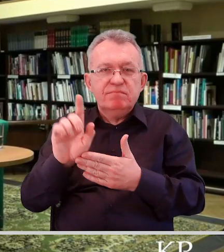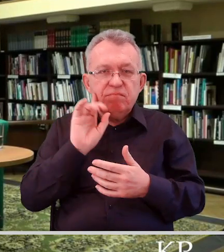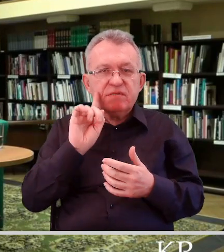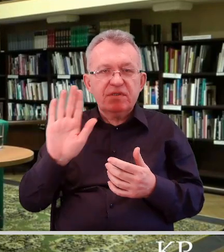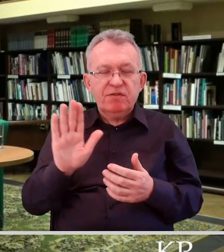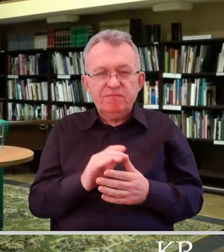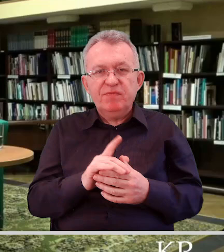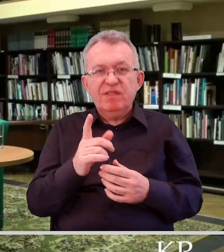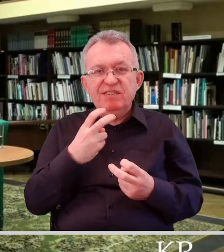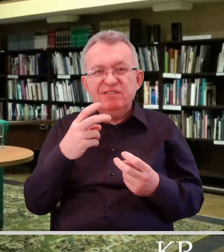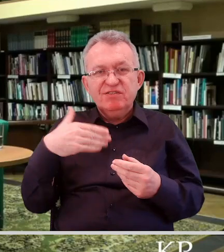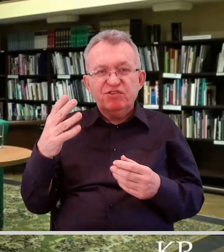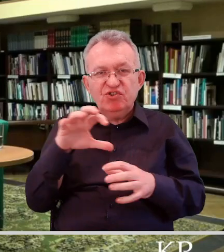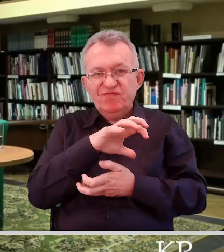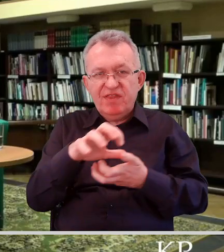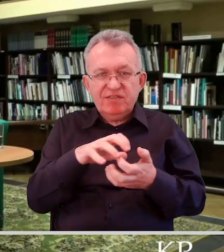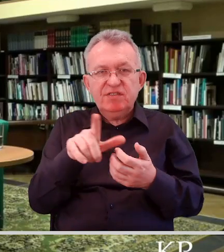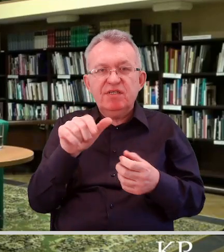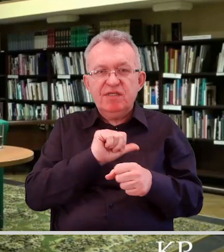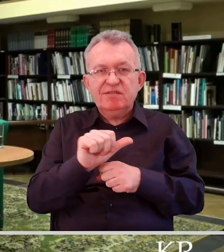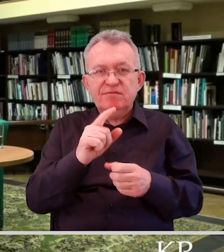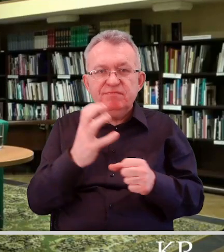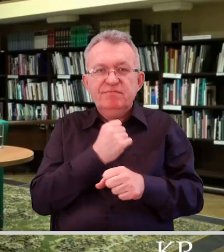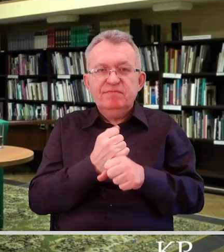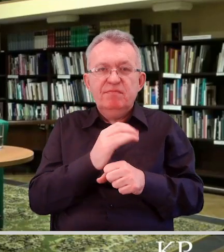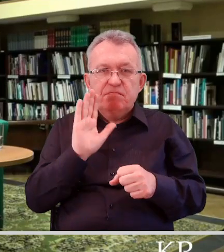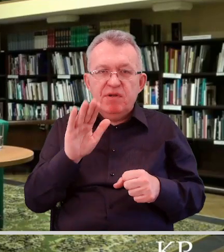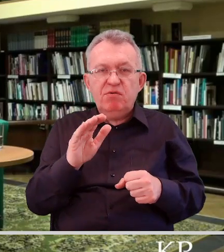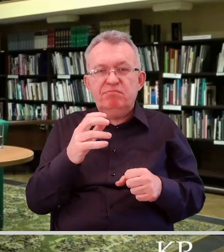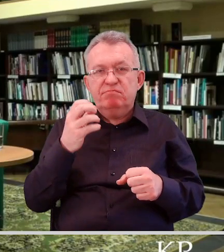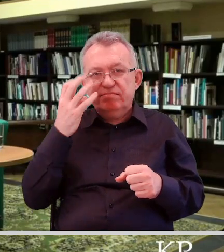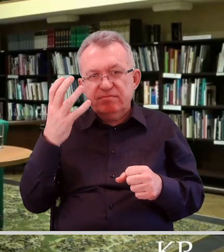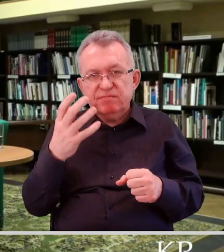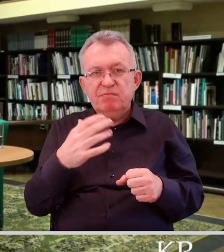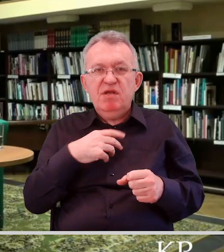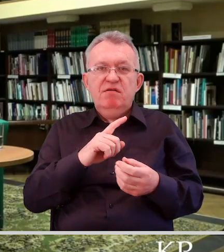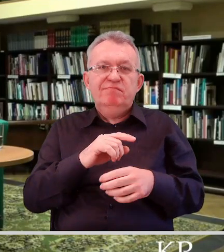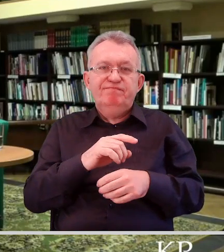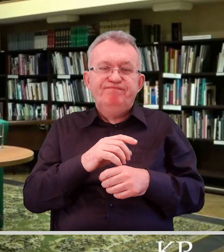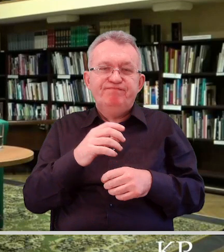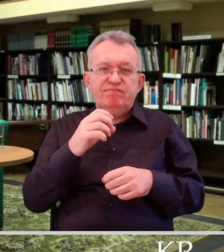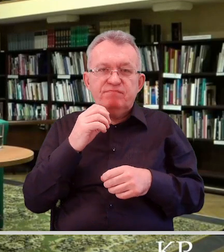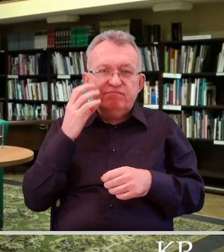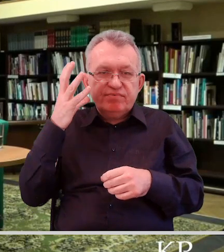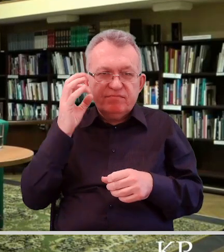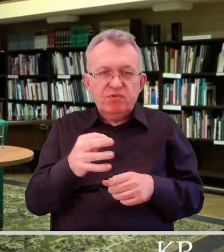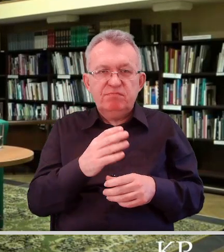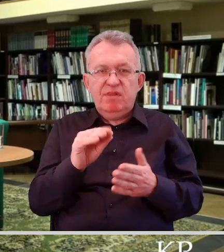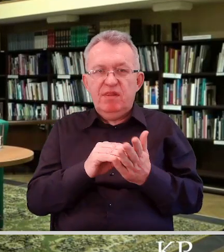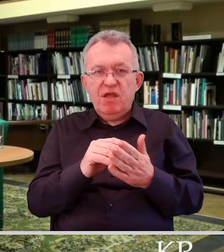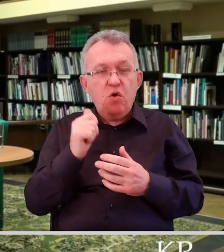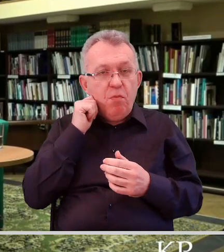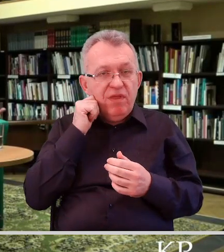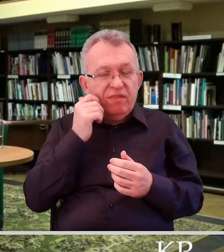W tym zewnętrznym świecie to oni są nazywani tymi zasługami, bo mają, nie wiem, jakiś tytuł, czy mają jakieś wykształcenie konkretne i tego.